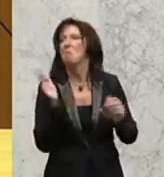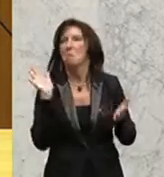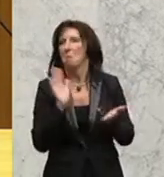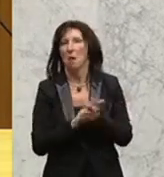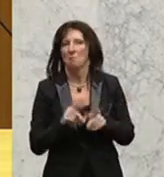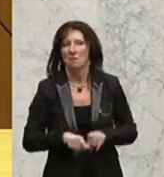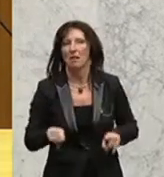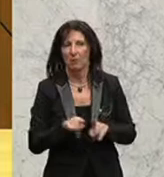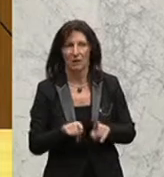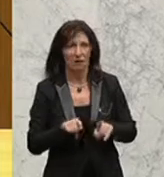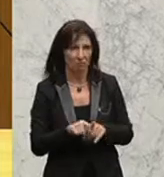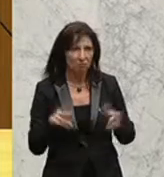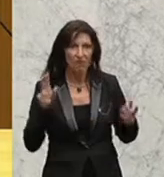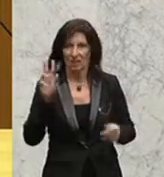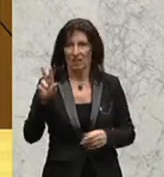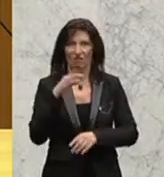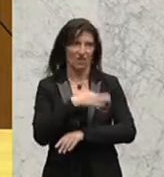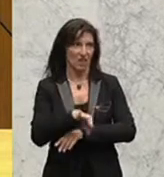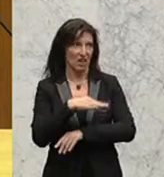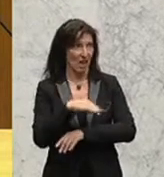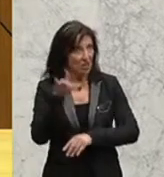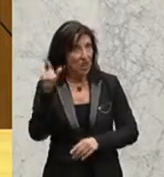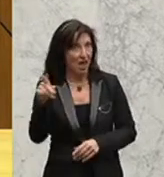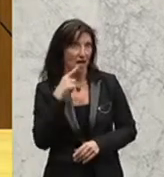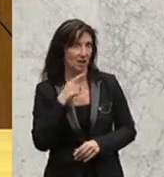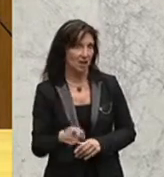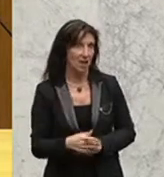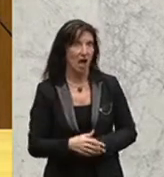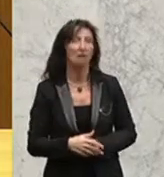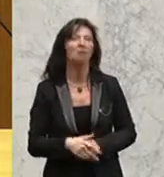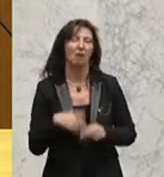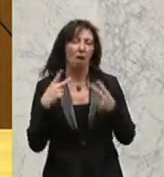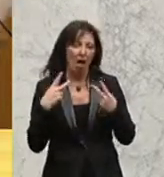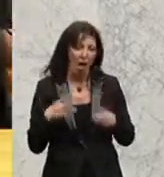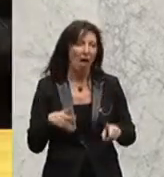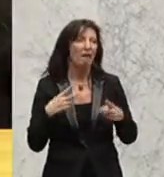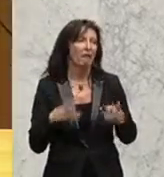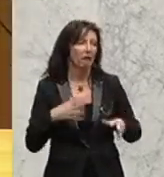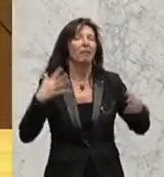bewegen. Es wird, wie der Vizekanzler es so treffend formuliert hat, weitergewurschtelt.